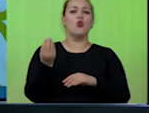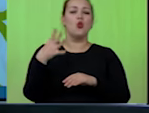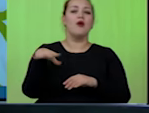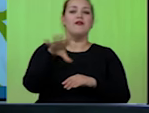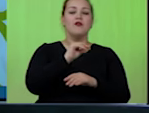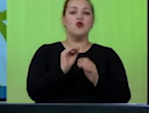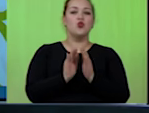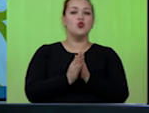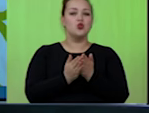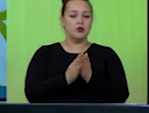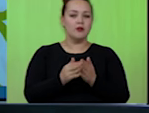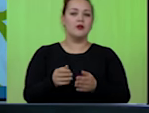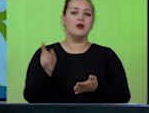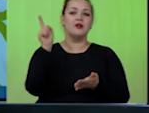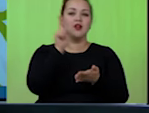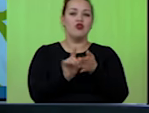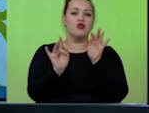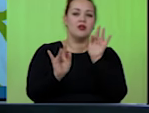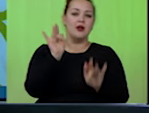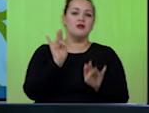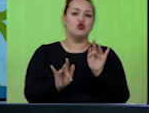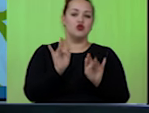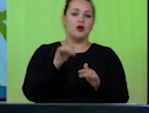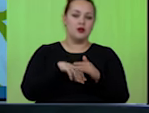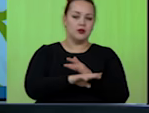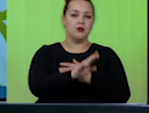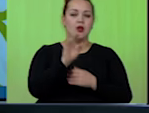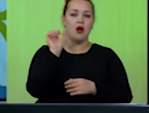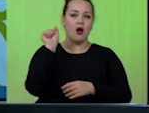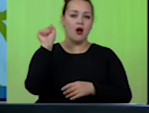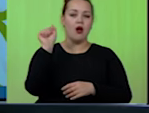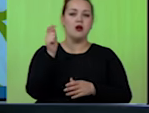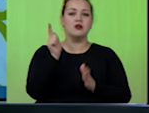всего учебников должны напечатать? А.